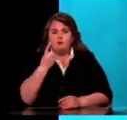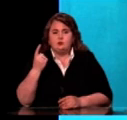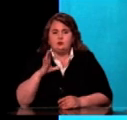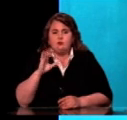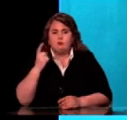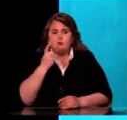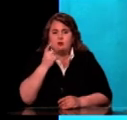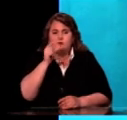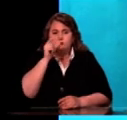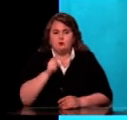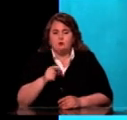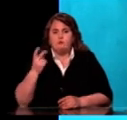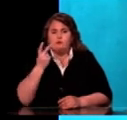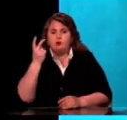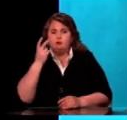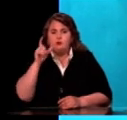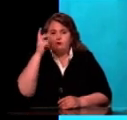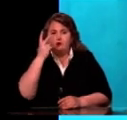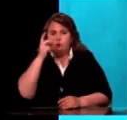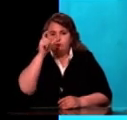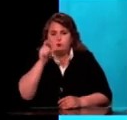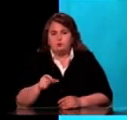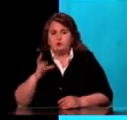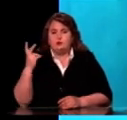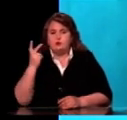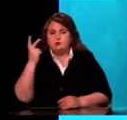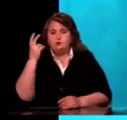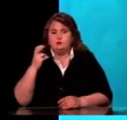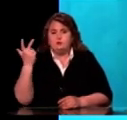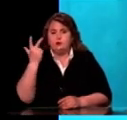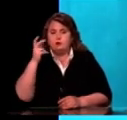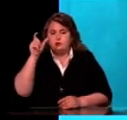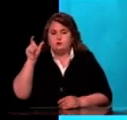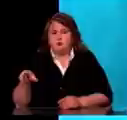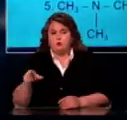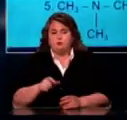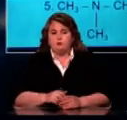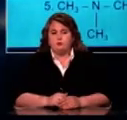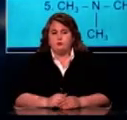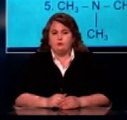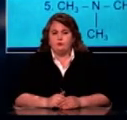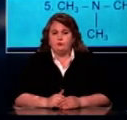Первичные в первый столбик, вторичные во второй столбик и третичные в третий столбик.